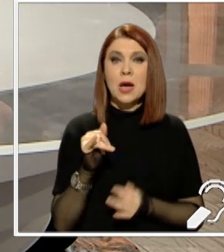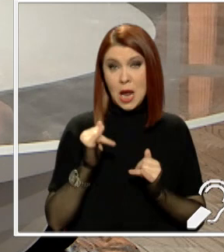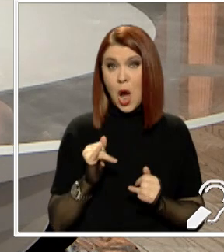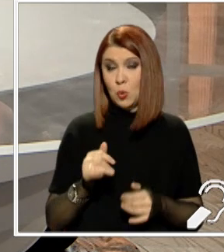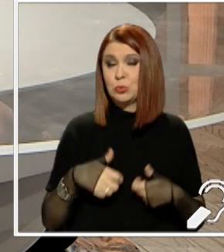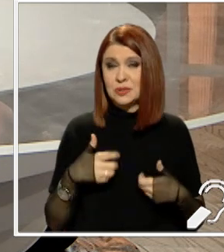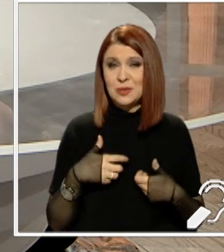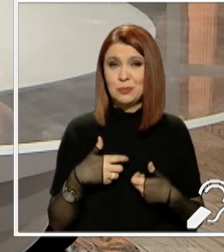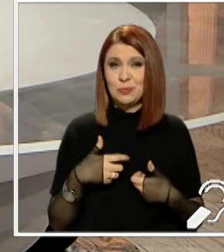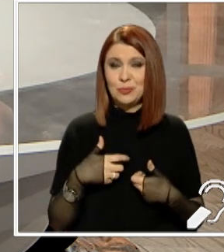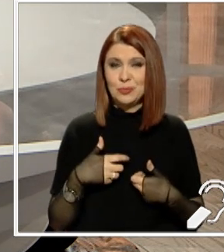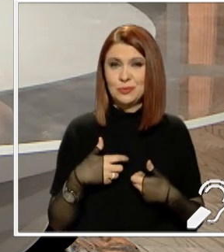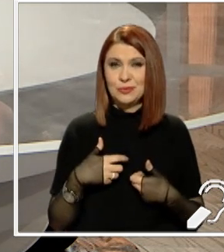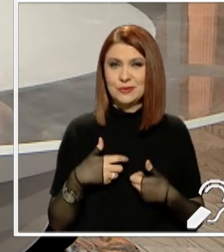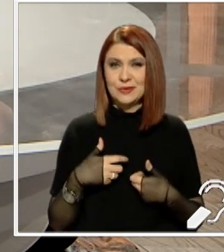se bucură